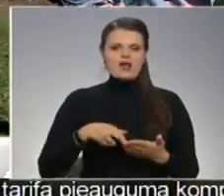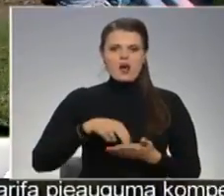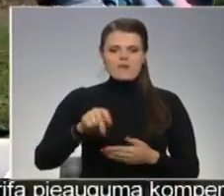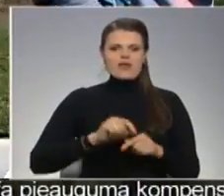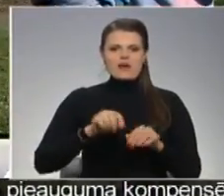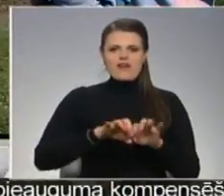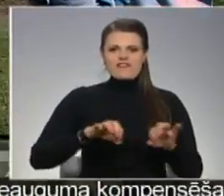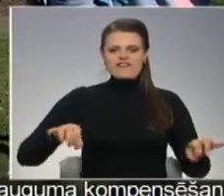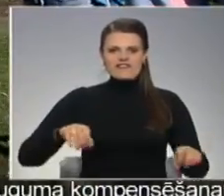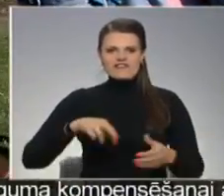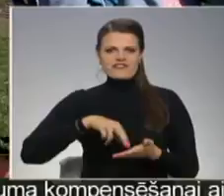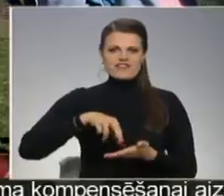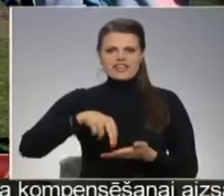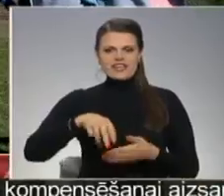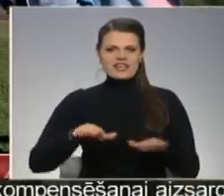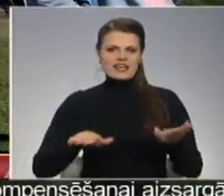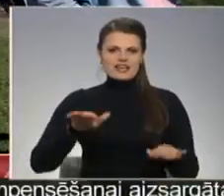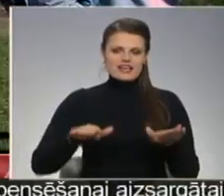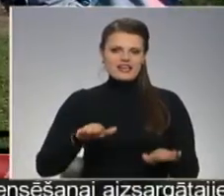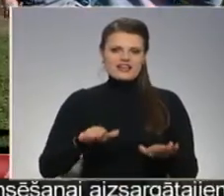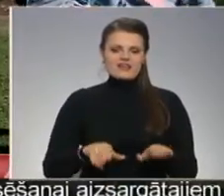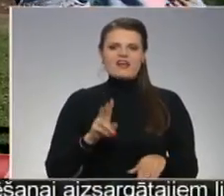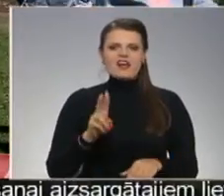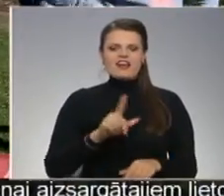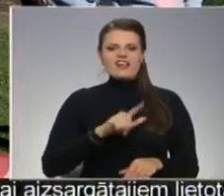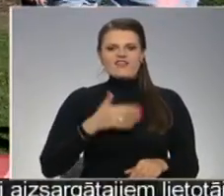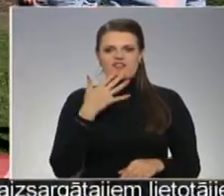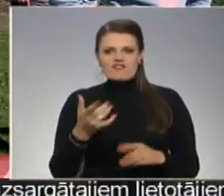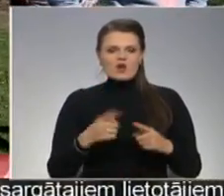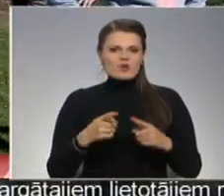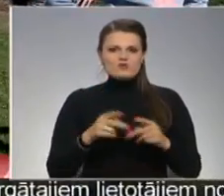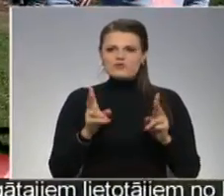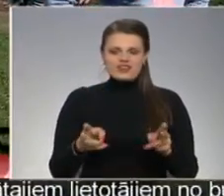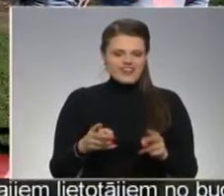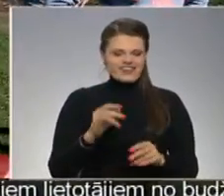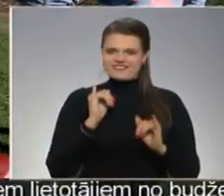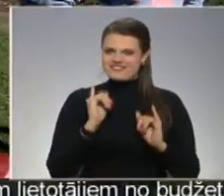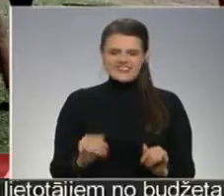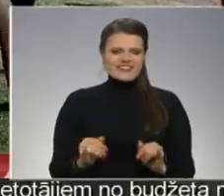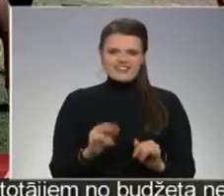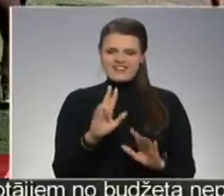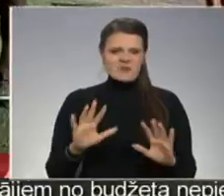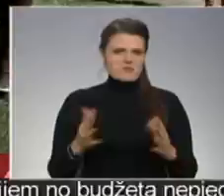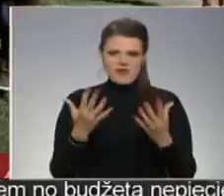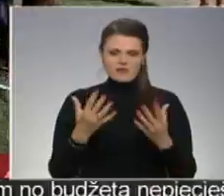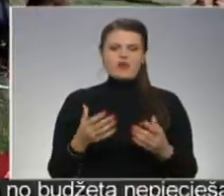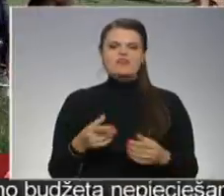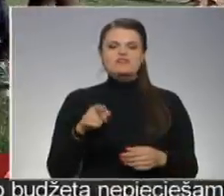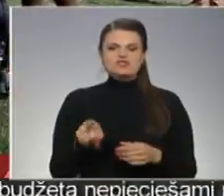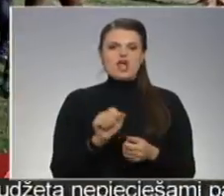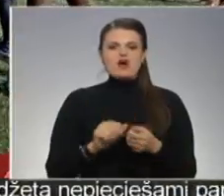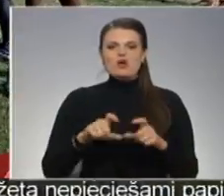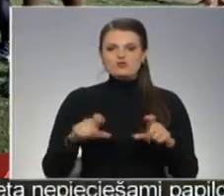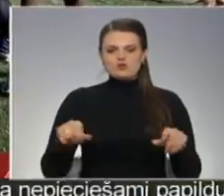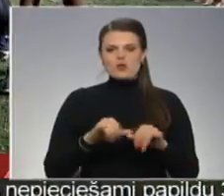virvei. Kā ar tām krustenēm un tiem latviešu valodas locījumiem? Nepadodas. Ekoskola